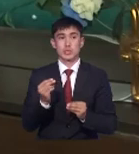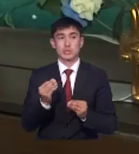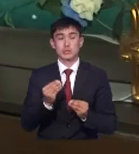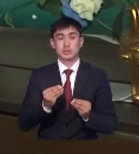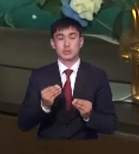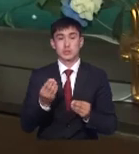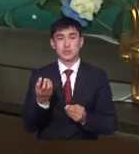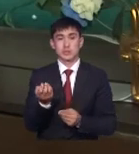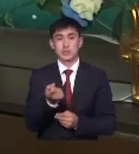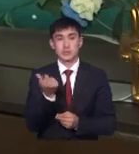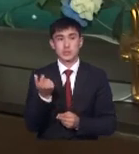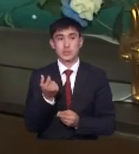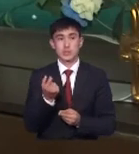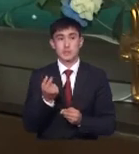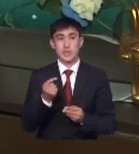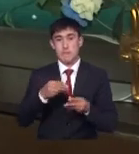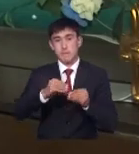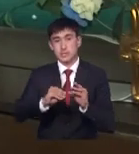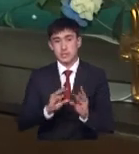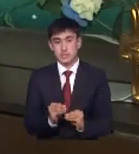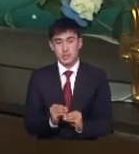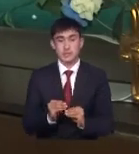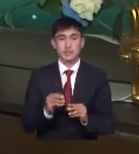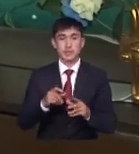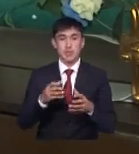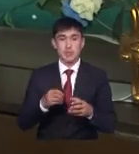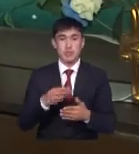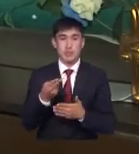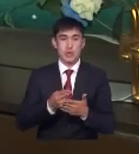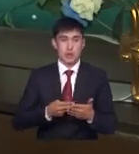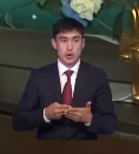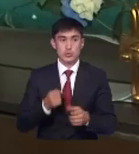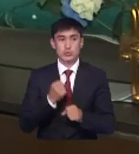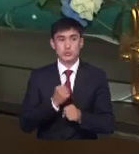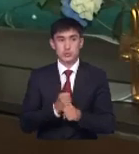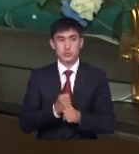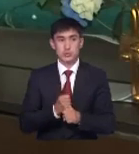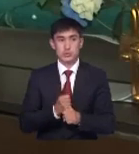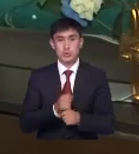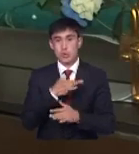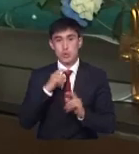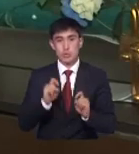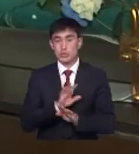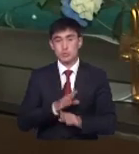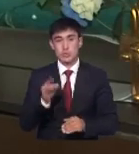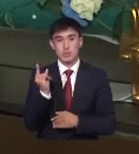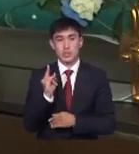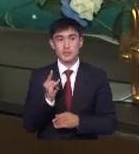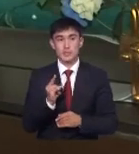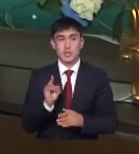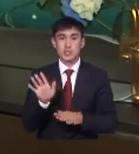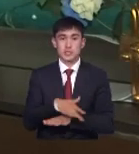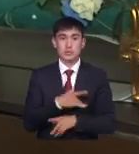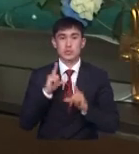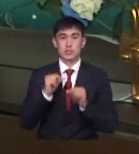алады енді. Пластилинмен жаңағы бояу соларын кішкене етеді, но көп отырмайды бала. Неғұрлым